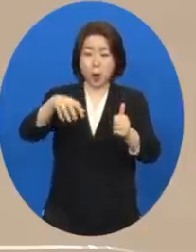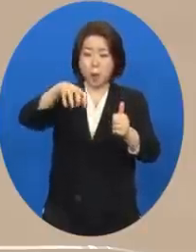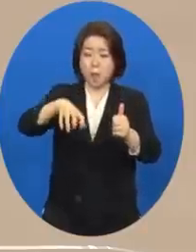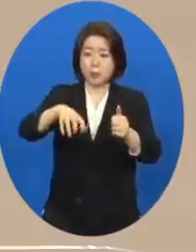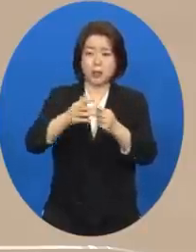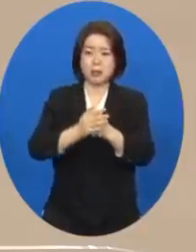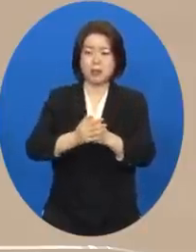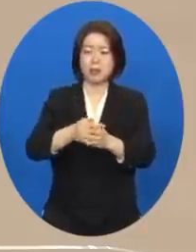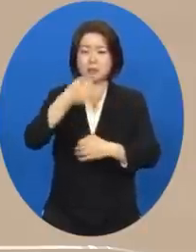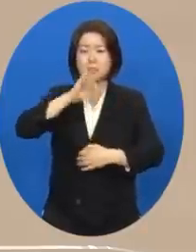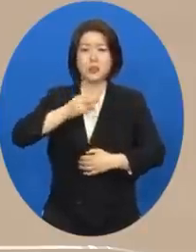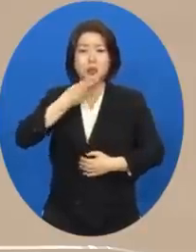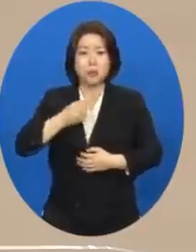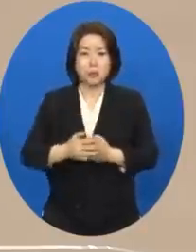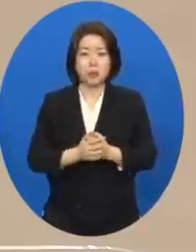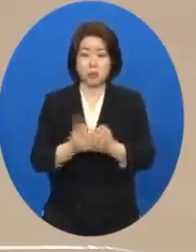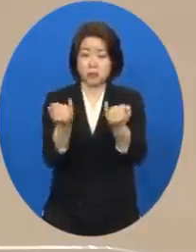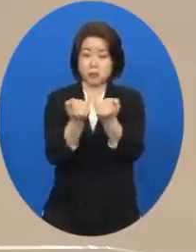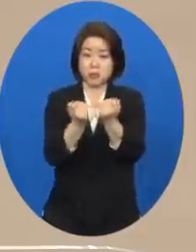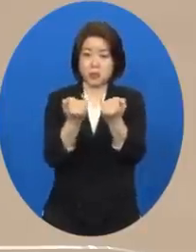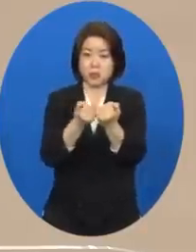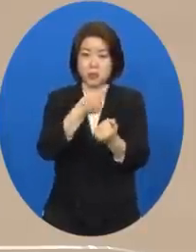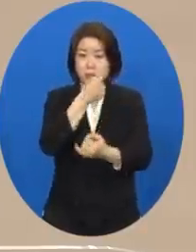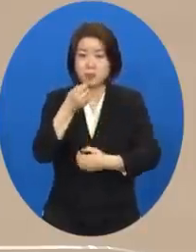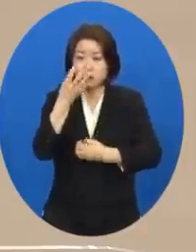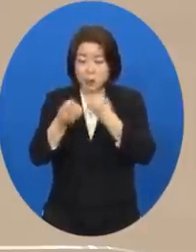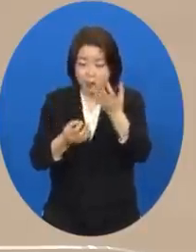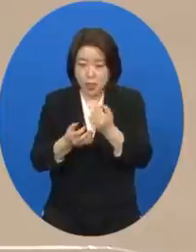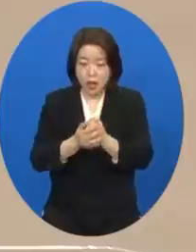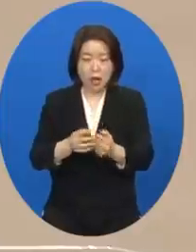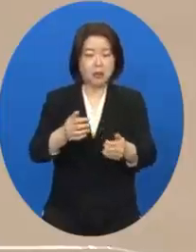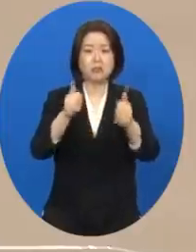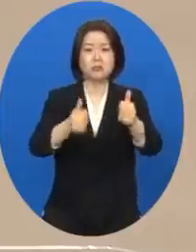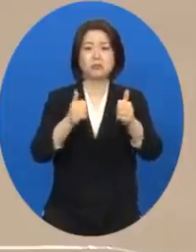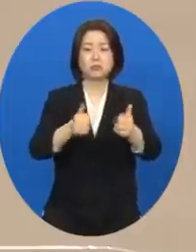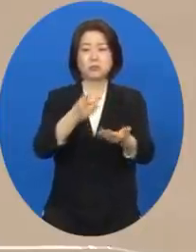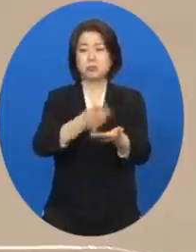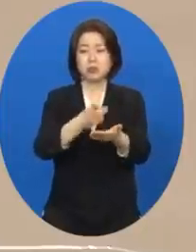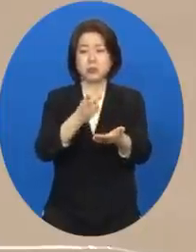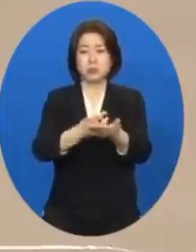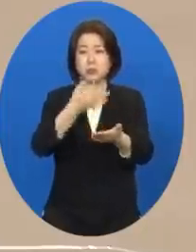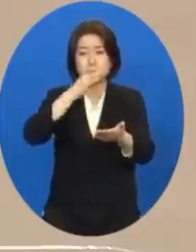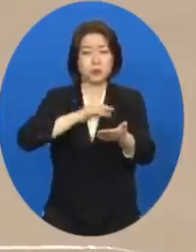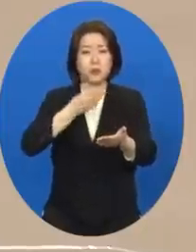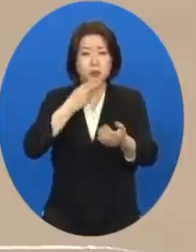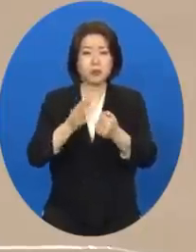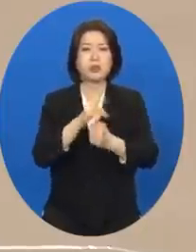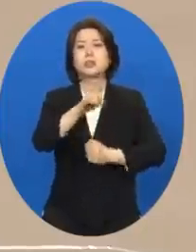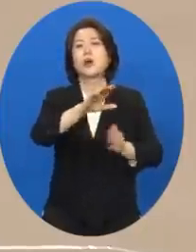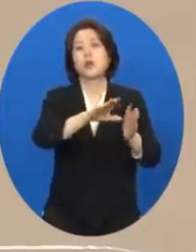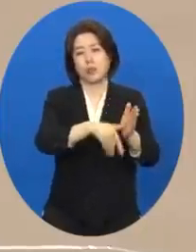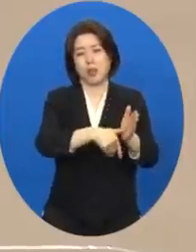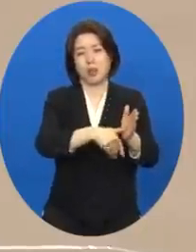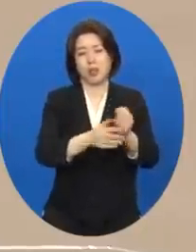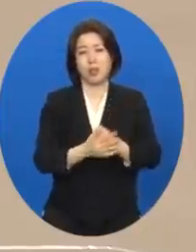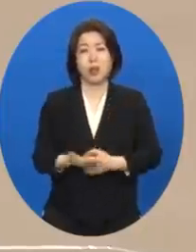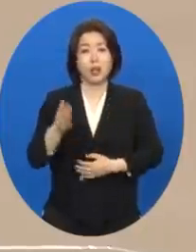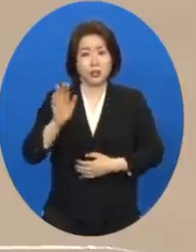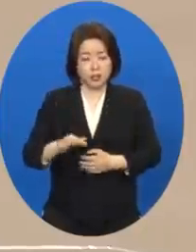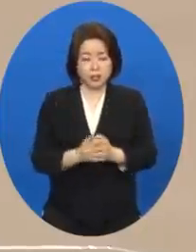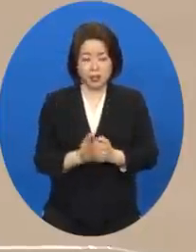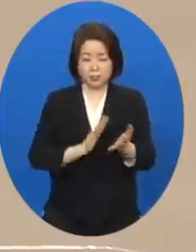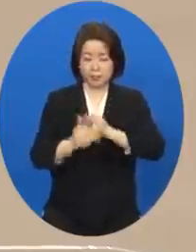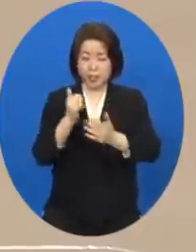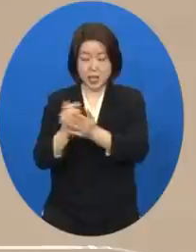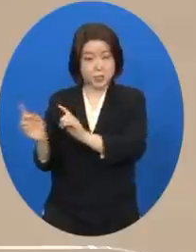증언했다 그건 법적인 효과가 없었어요 그정도의 시 됩니다 그런데 만약에 예수님의